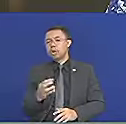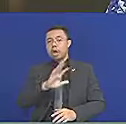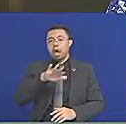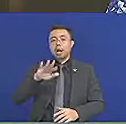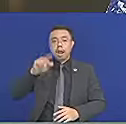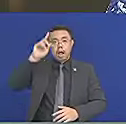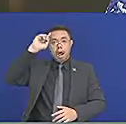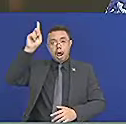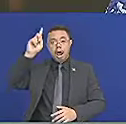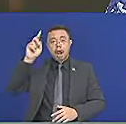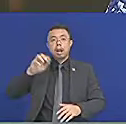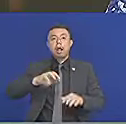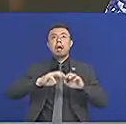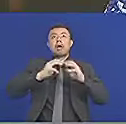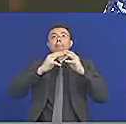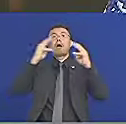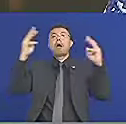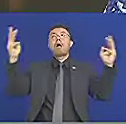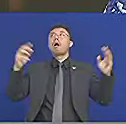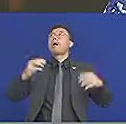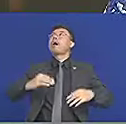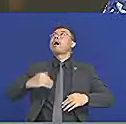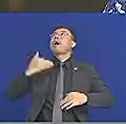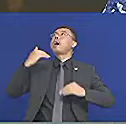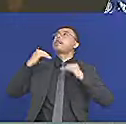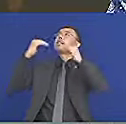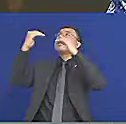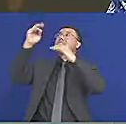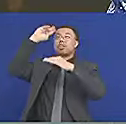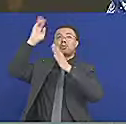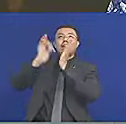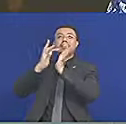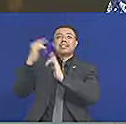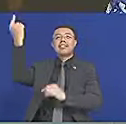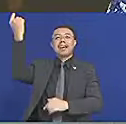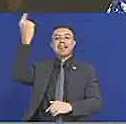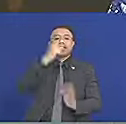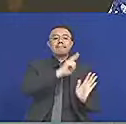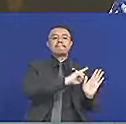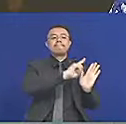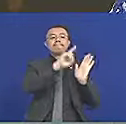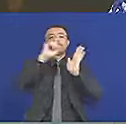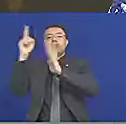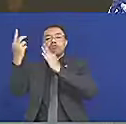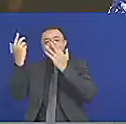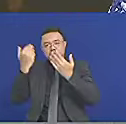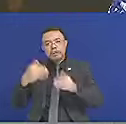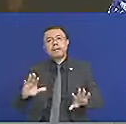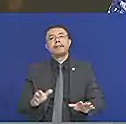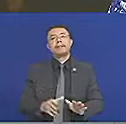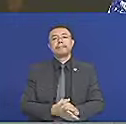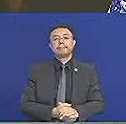anak Allah yang maha tinggi Tuhan kita Yesus Kristus datang menjemput kita. Udah itu saja.